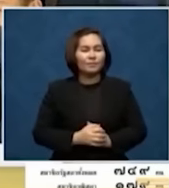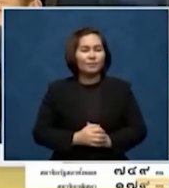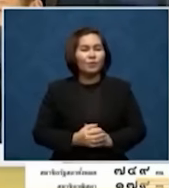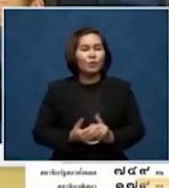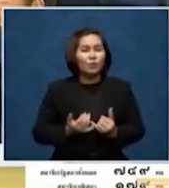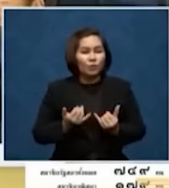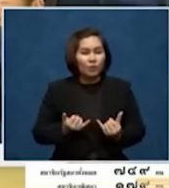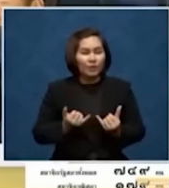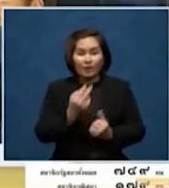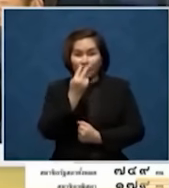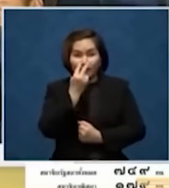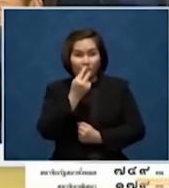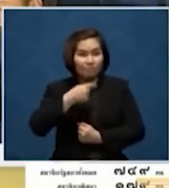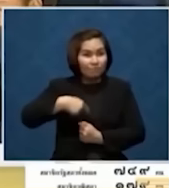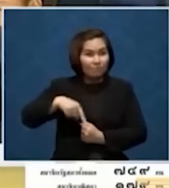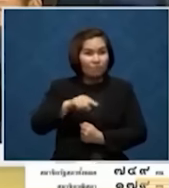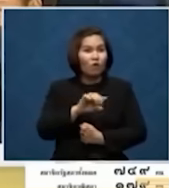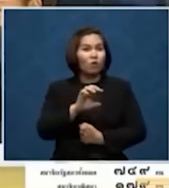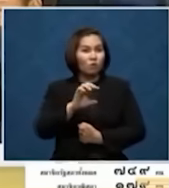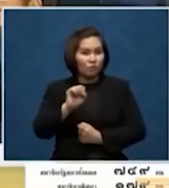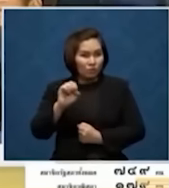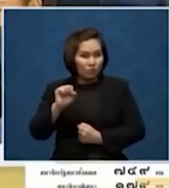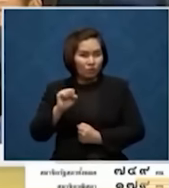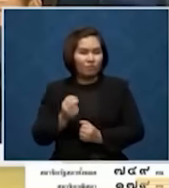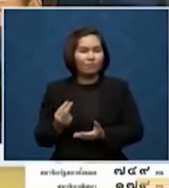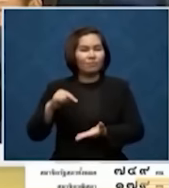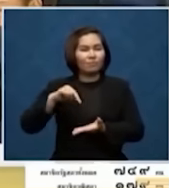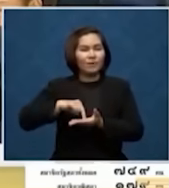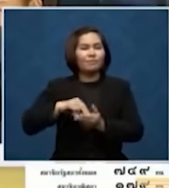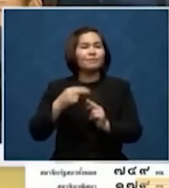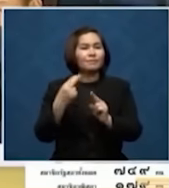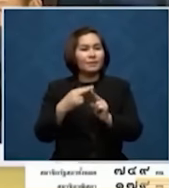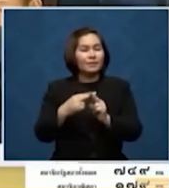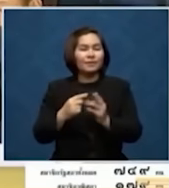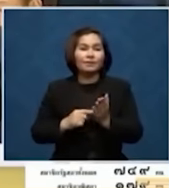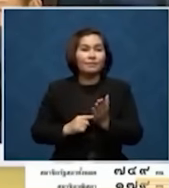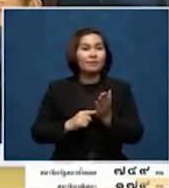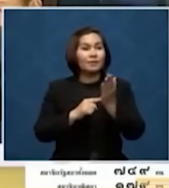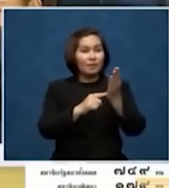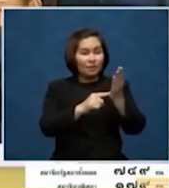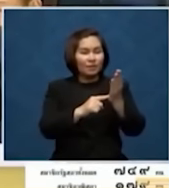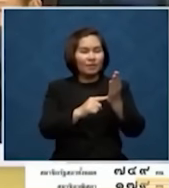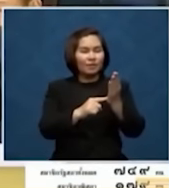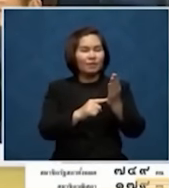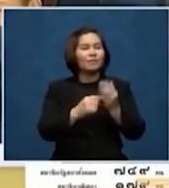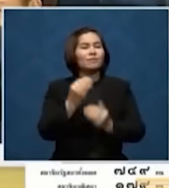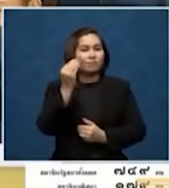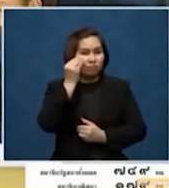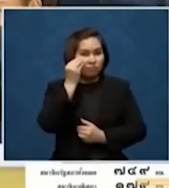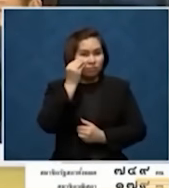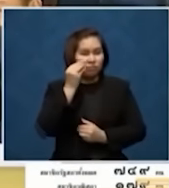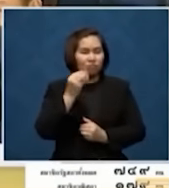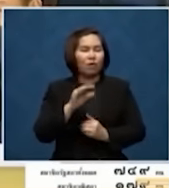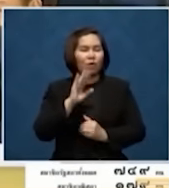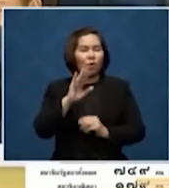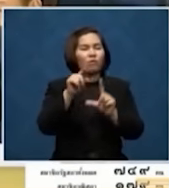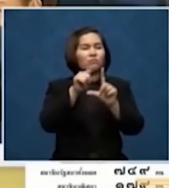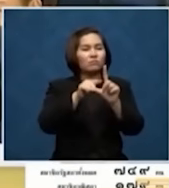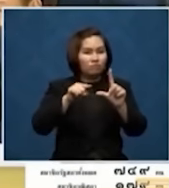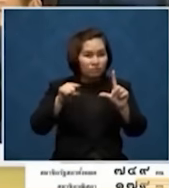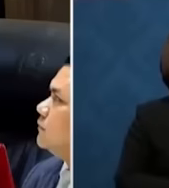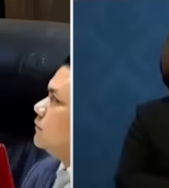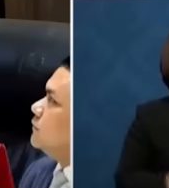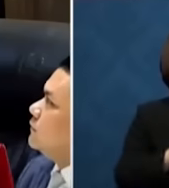ำให้คุณจุลพันธ์อมรวิวัฒน์ส.ส.จากเพื่อไทยคุณจุลพันธ์เนี่ยพยายามจะอภิ